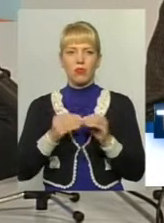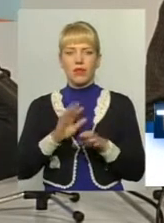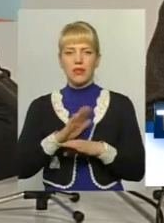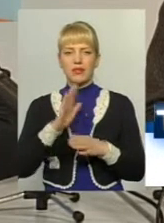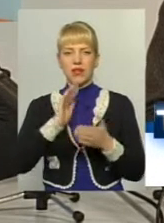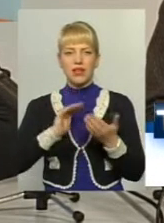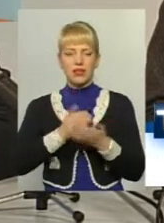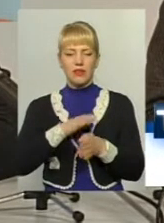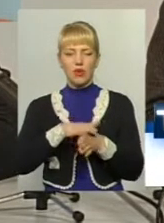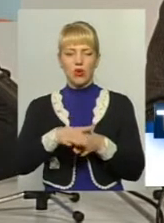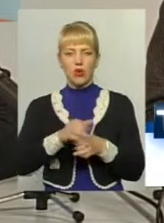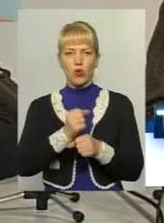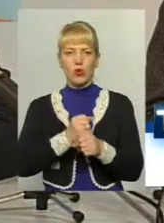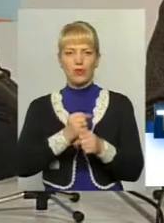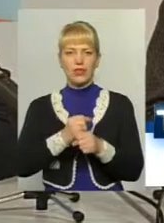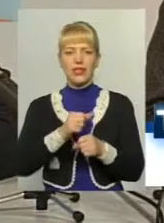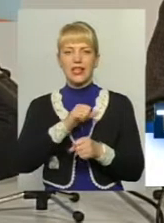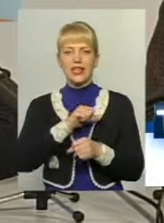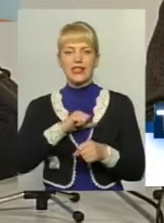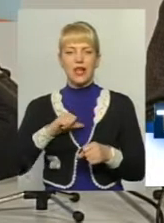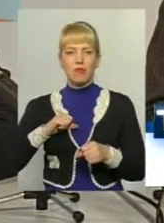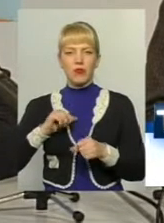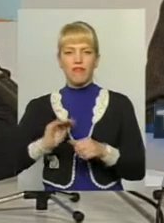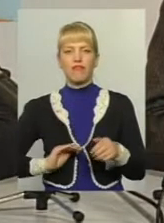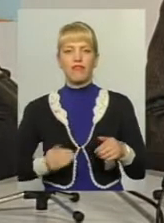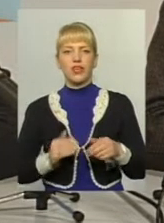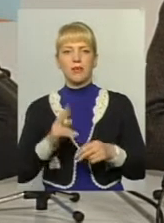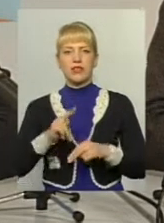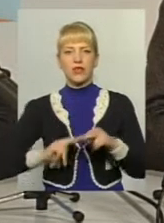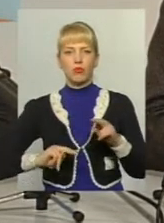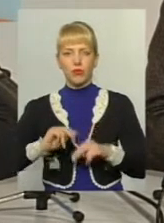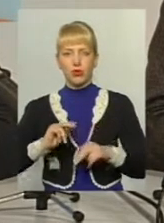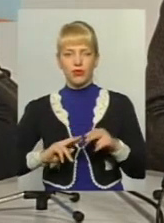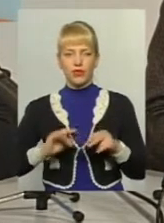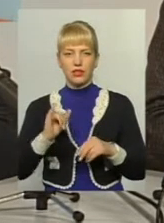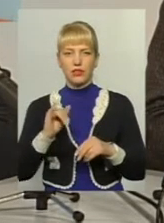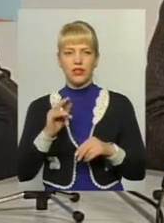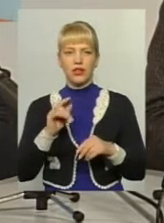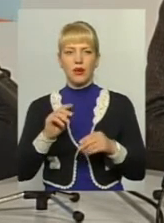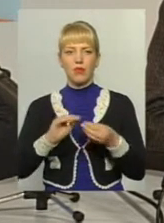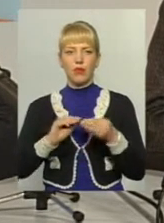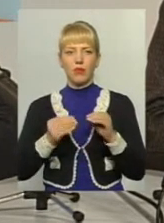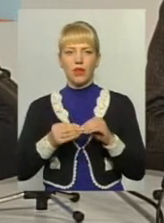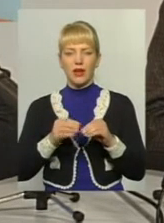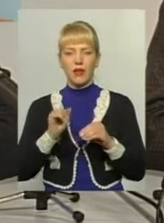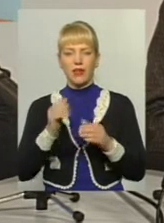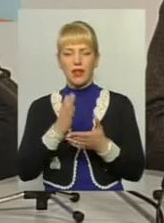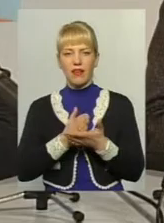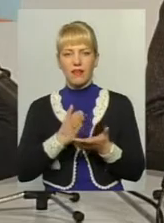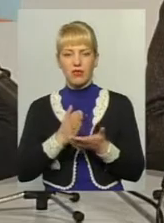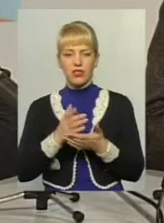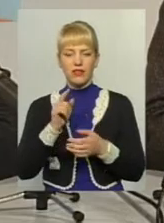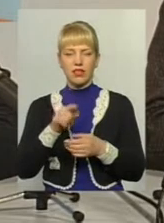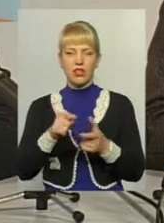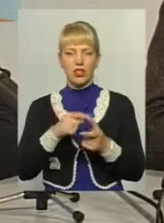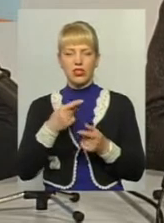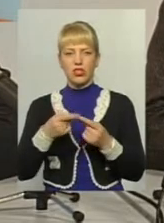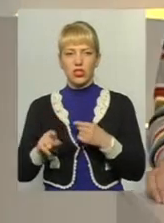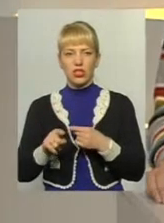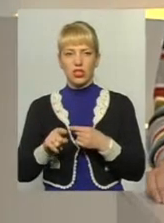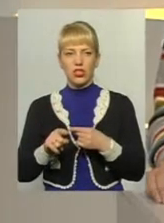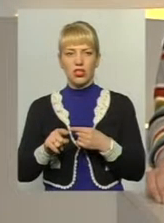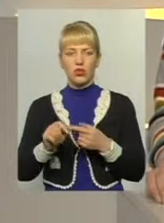Ну, перші, да, це ОСББ, які утворюються після забудовника. Там одні проблеми. Наприклад, які там проблеми існують?